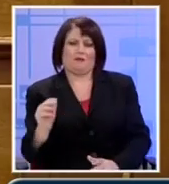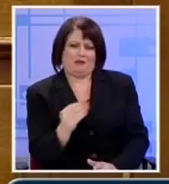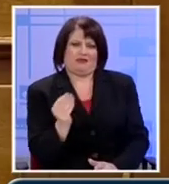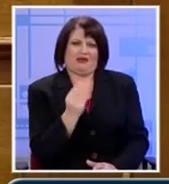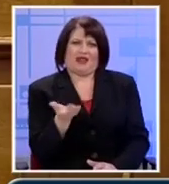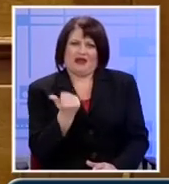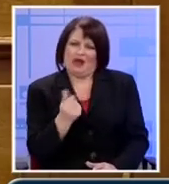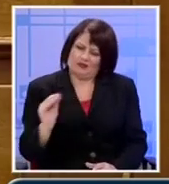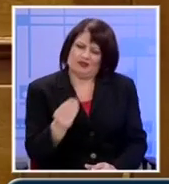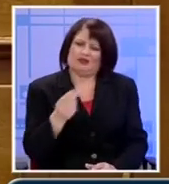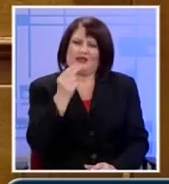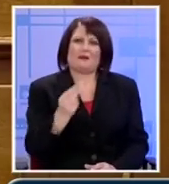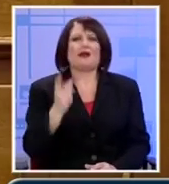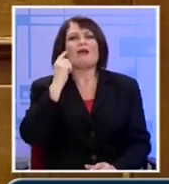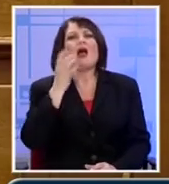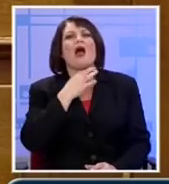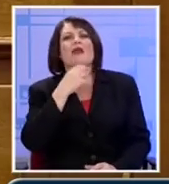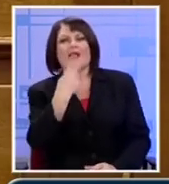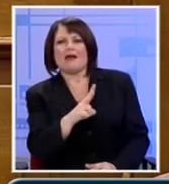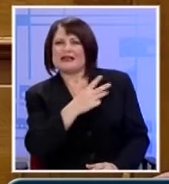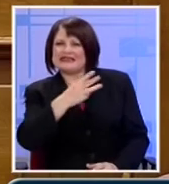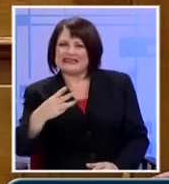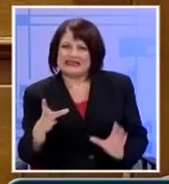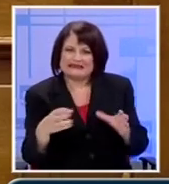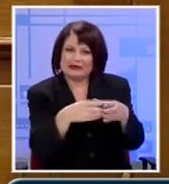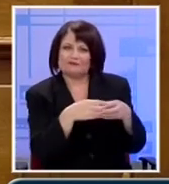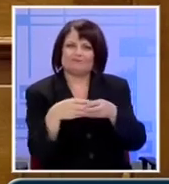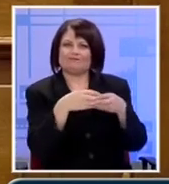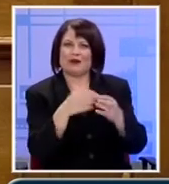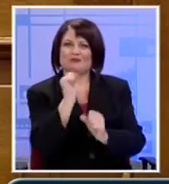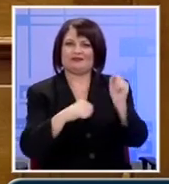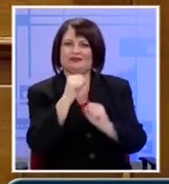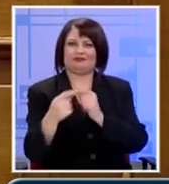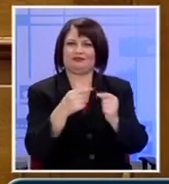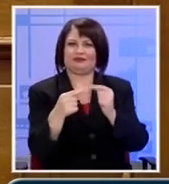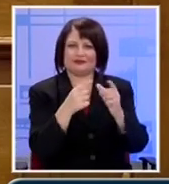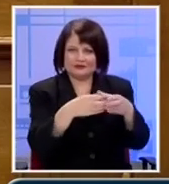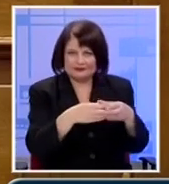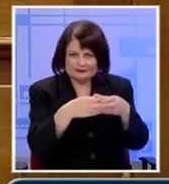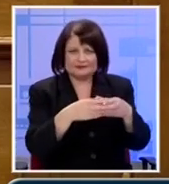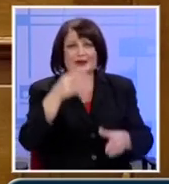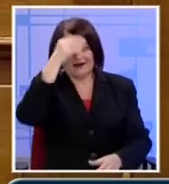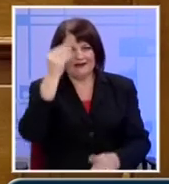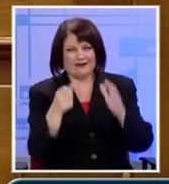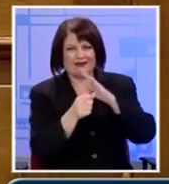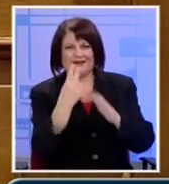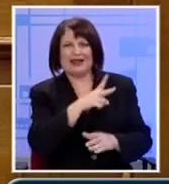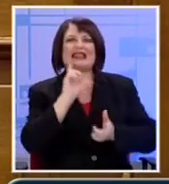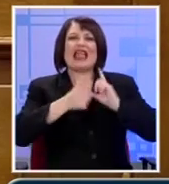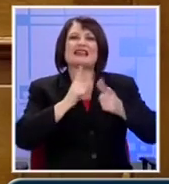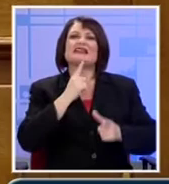υπάρχουν. Κατανοώ και την ανάγκη του κόμματός σας να συσπηρωθεί μετά τις αυτονόητες για εμάς δηλώσεις του Προέδρου σας στο